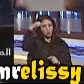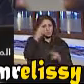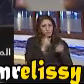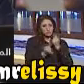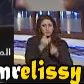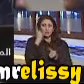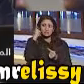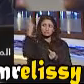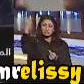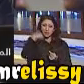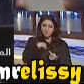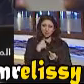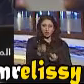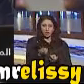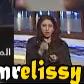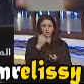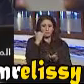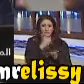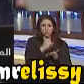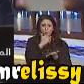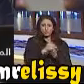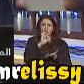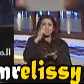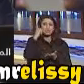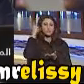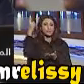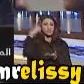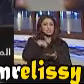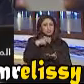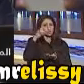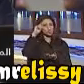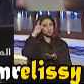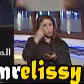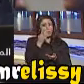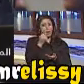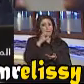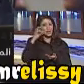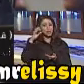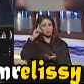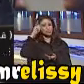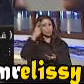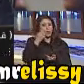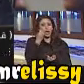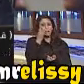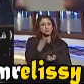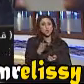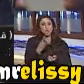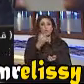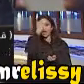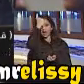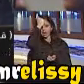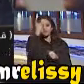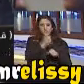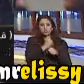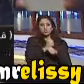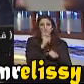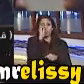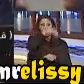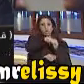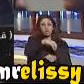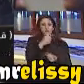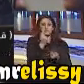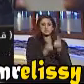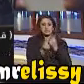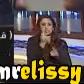الزراعه يكون سامعنا، ولا يكون في اي مسؤول في البلد دي سامعنا ويعرف ان عندنا 45,000 موظف في وزاره الزراعه بيشتغلوا